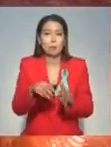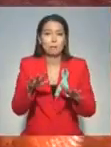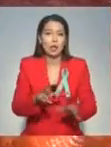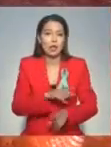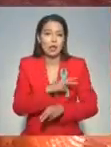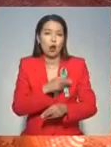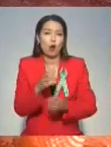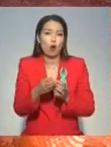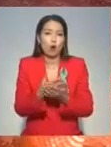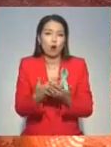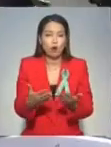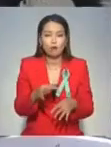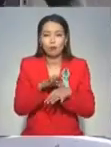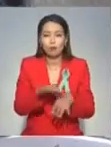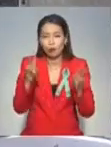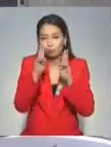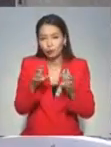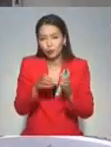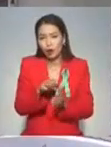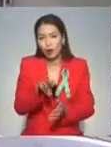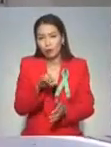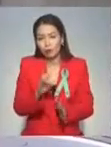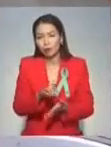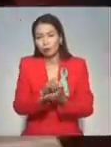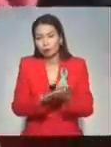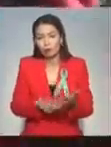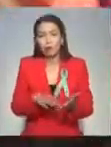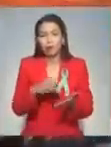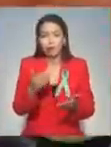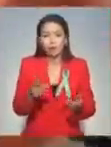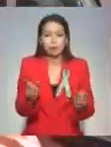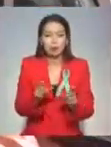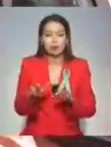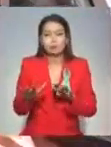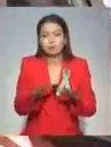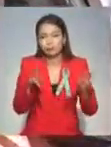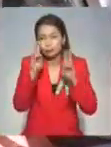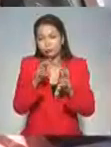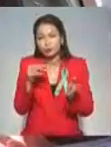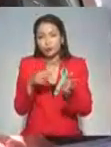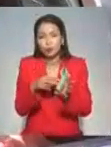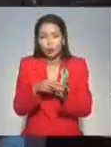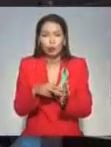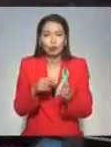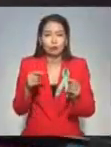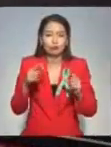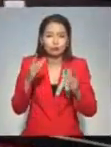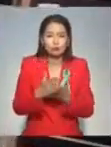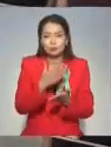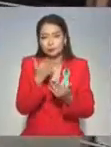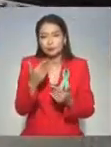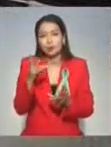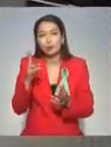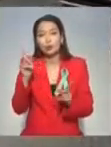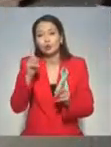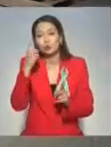Тем временем мониторинговая группа партии «Манат» продолжает инспектировать торговые объекты. Отслеживают цены на продукты. А манатовцы просят сообщать о